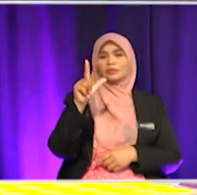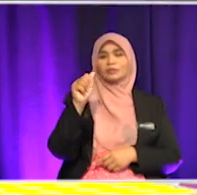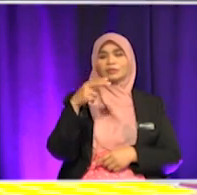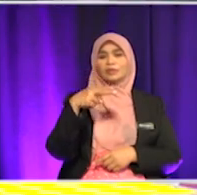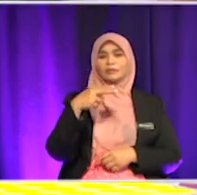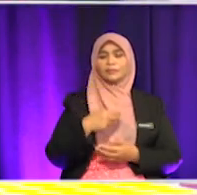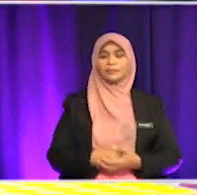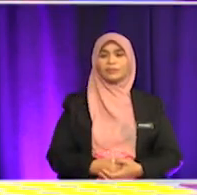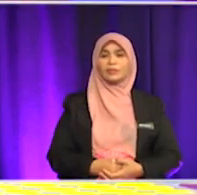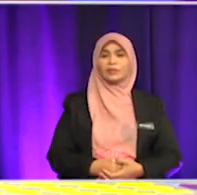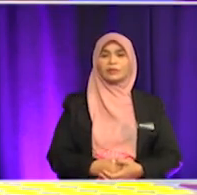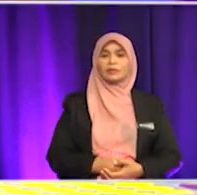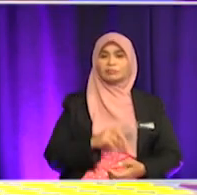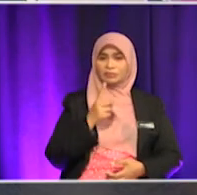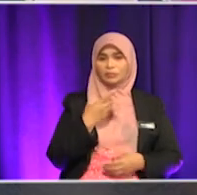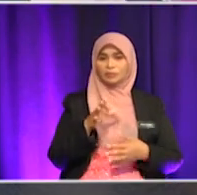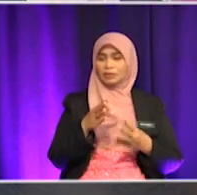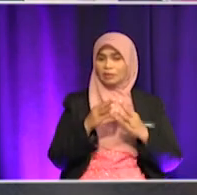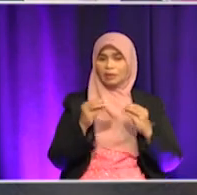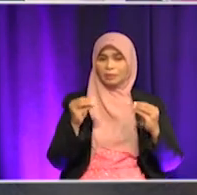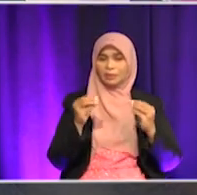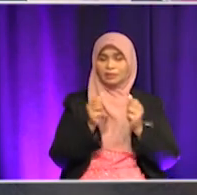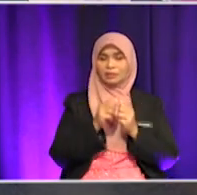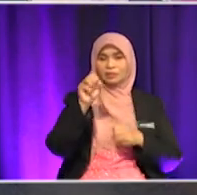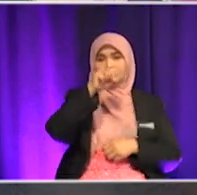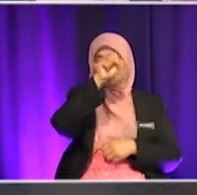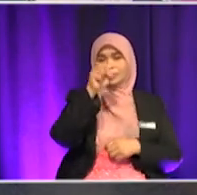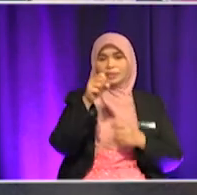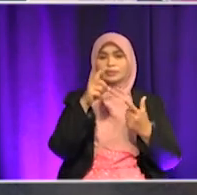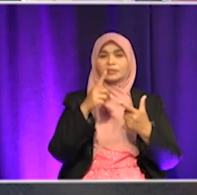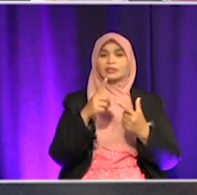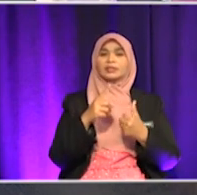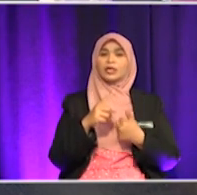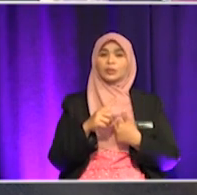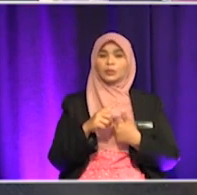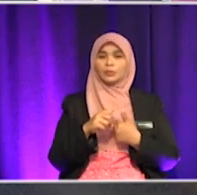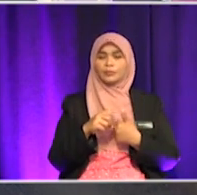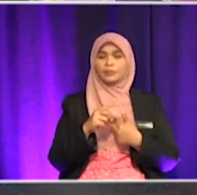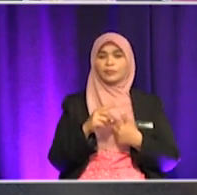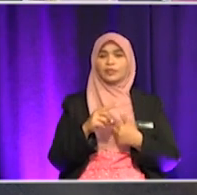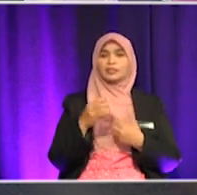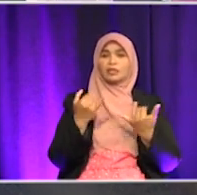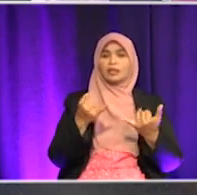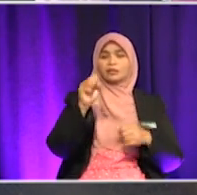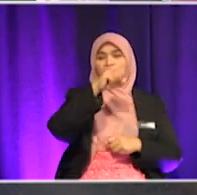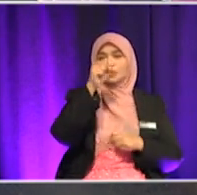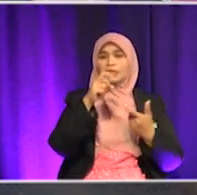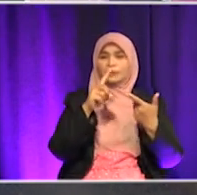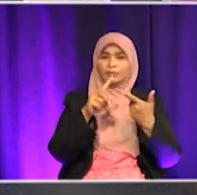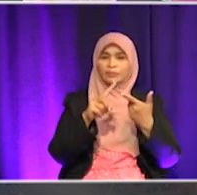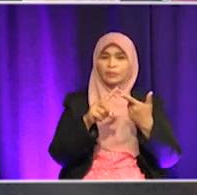Okay. Baik. Kita dah selesai cikgu dengan soalan yang pertama. Kita pergi kepada soalan contoh yang kedua. Okey, semua dah